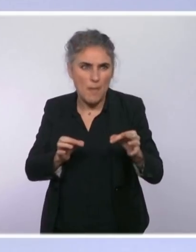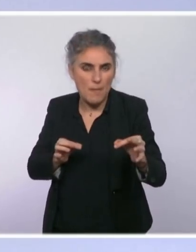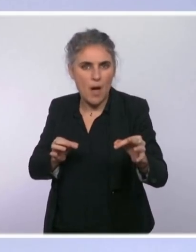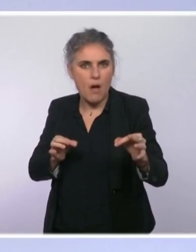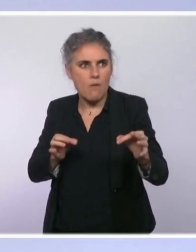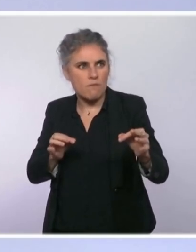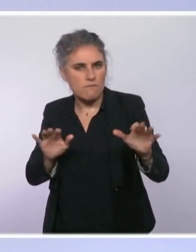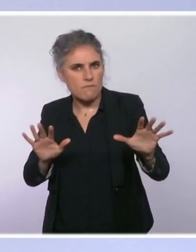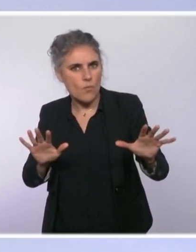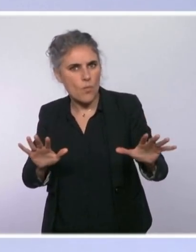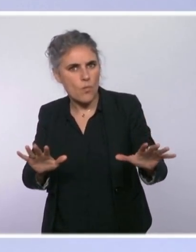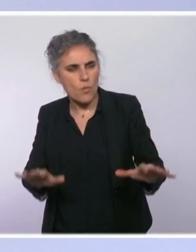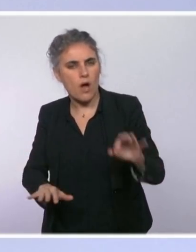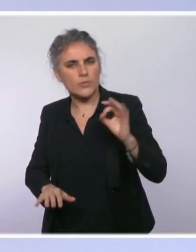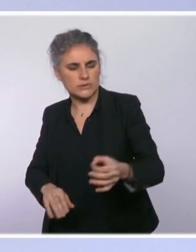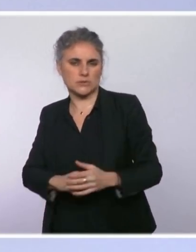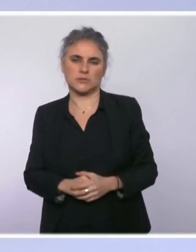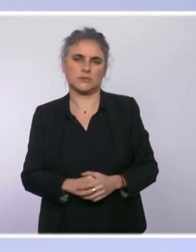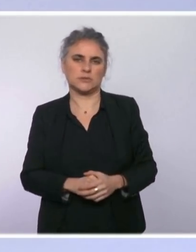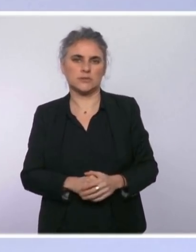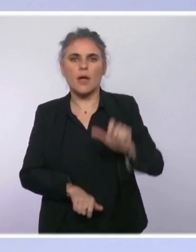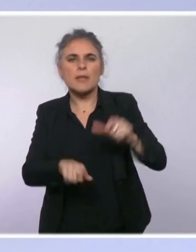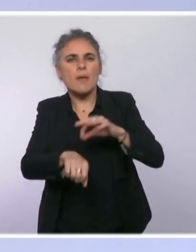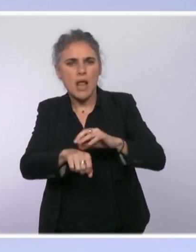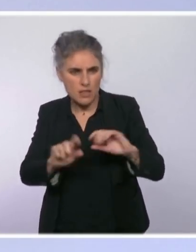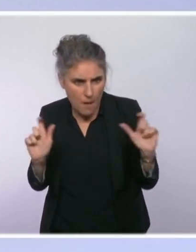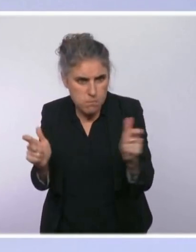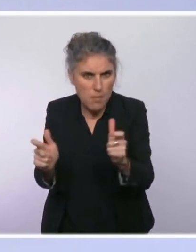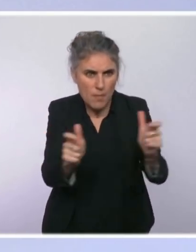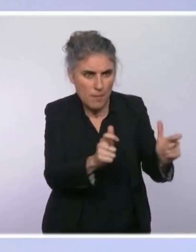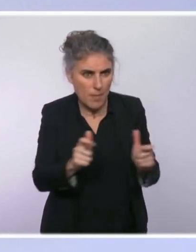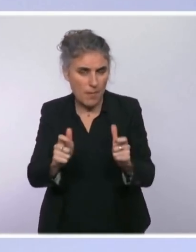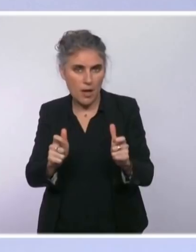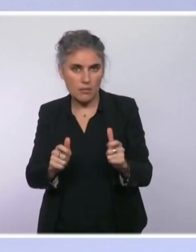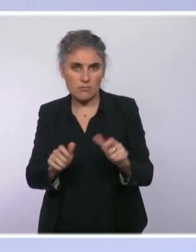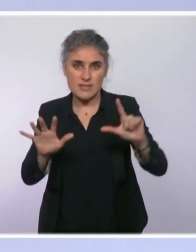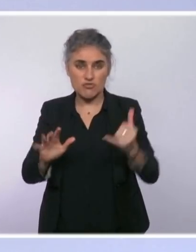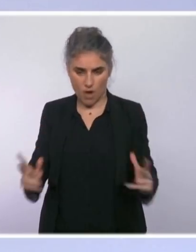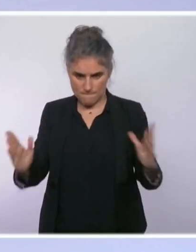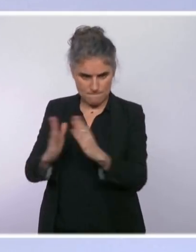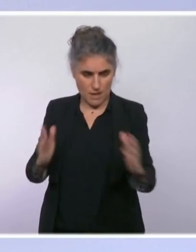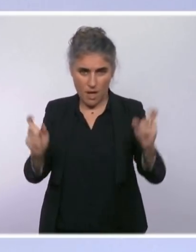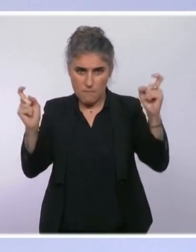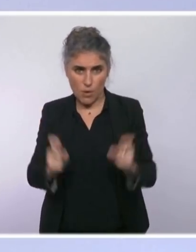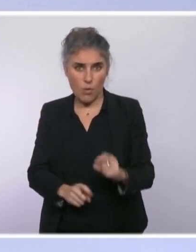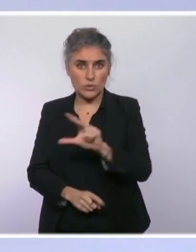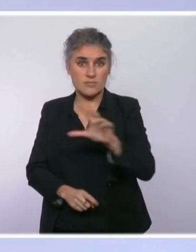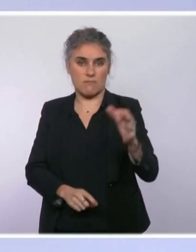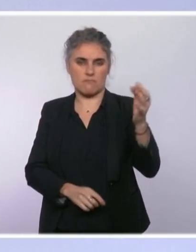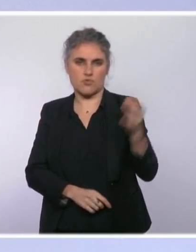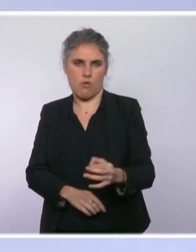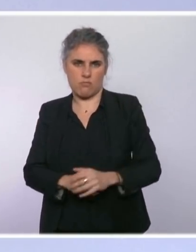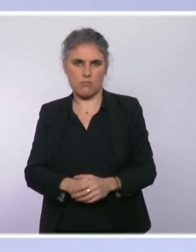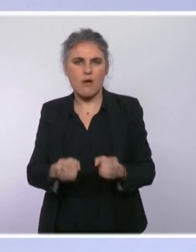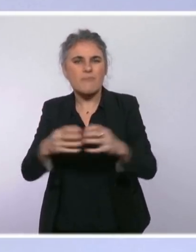derniers jours de manière très forte. Le nombre de cas détectés est en baisse de plus de 35% sur 7 jours. Le taux d'incidence est repassé